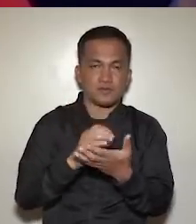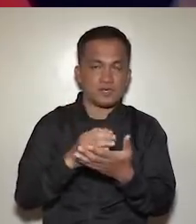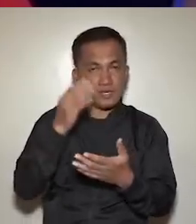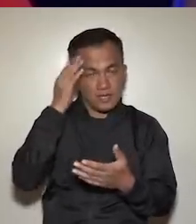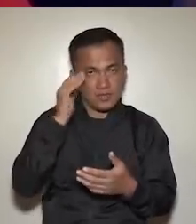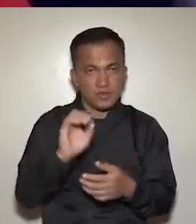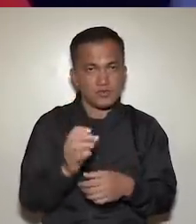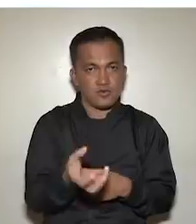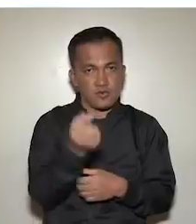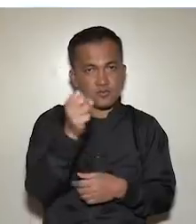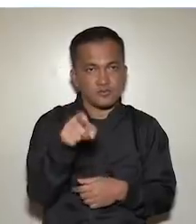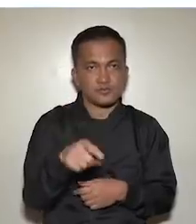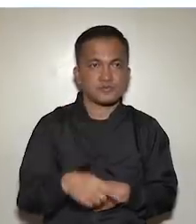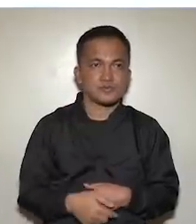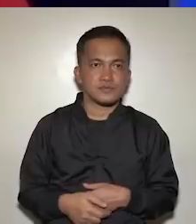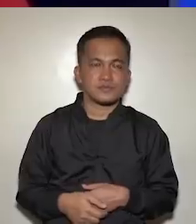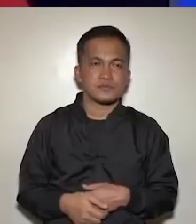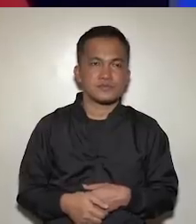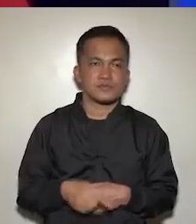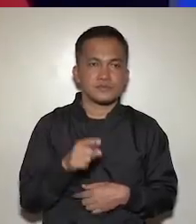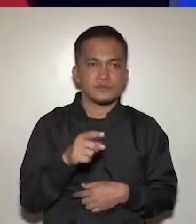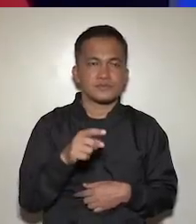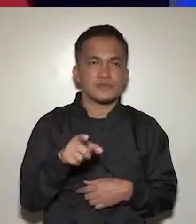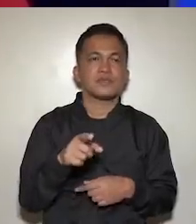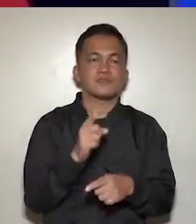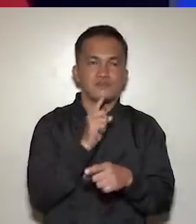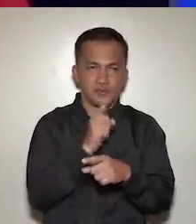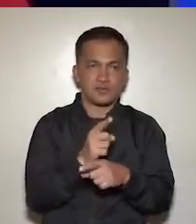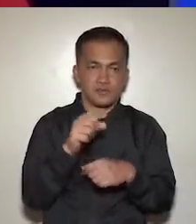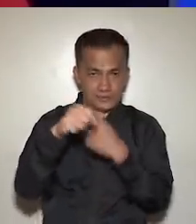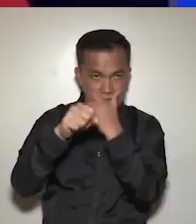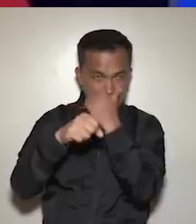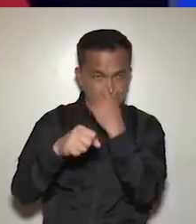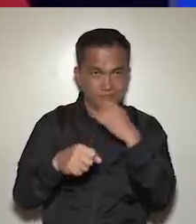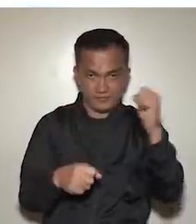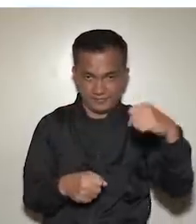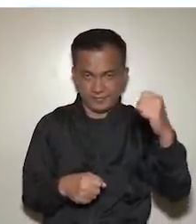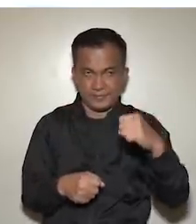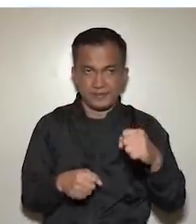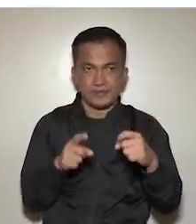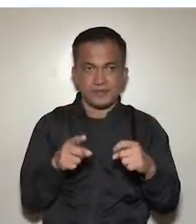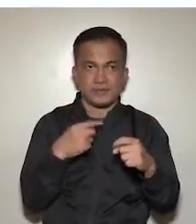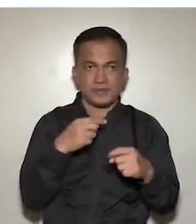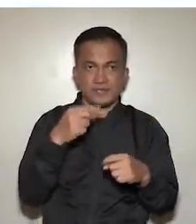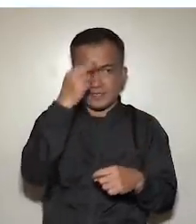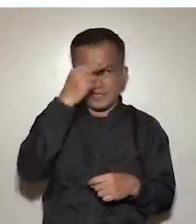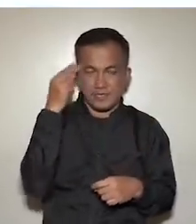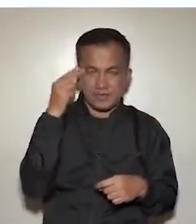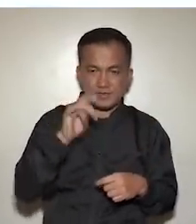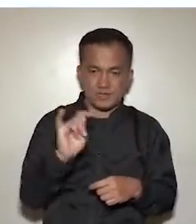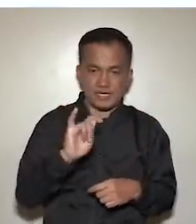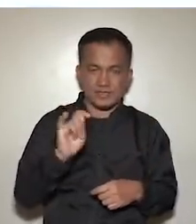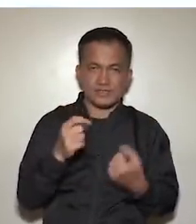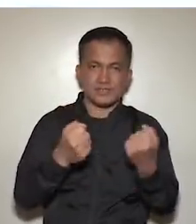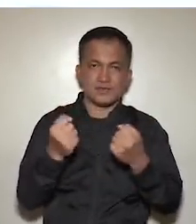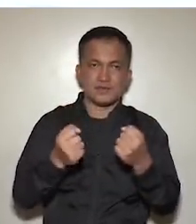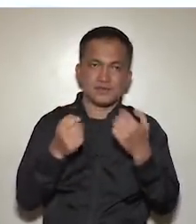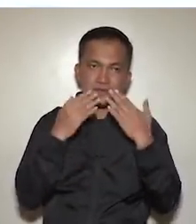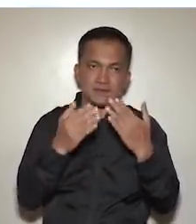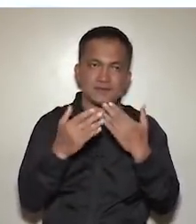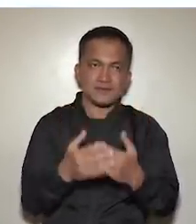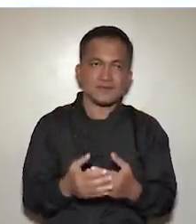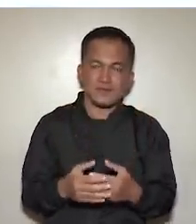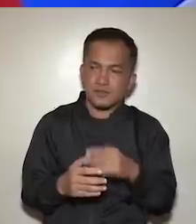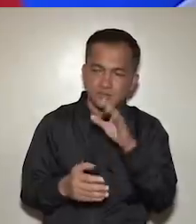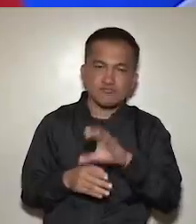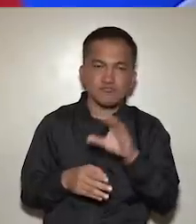kilalang-kilala niyo po yan dahil inyo po yan. Lobat lang. Pero yan po talaga yun. Ito po, ang ating hero taxi driver. Pakipasalamatan